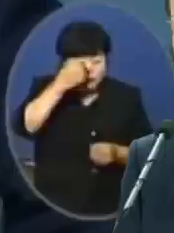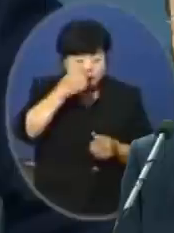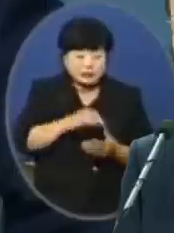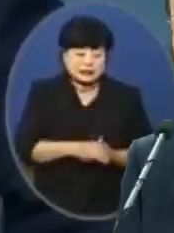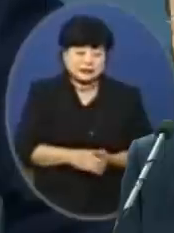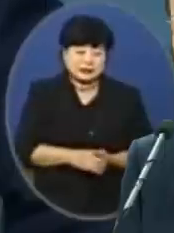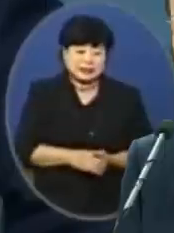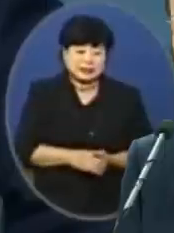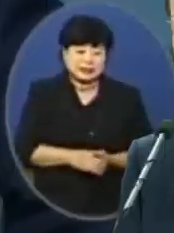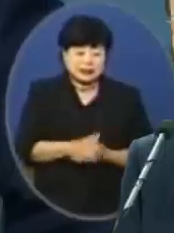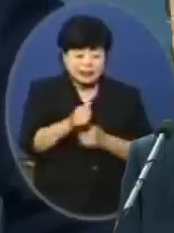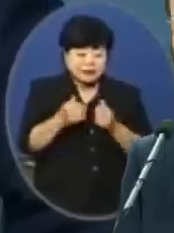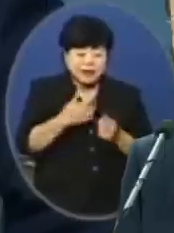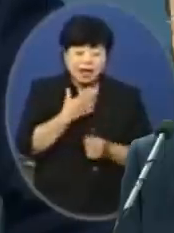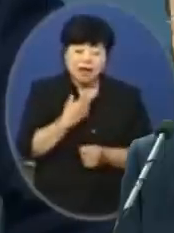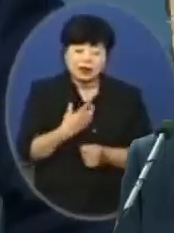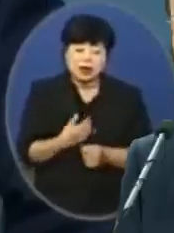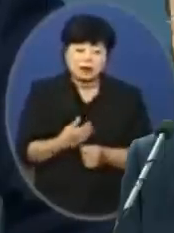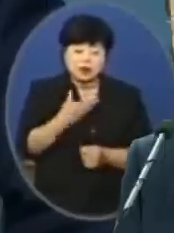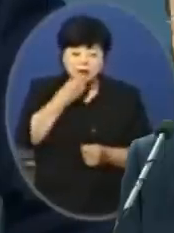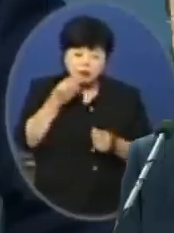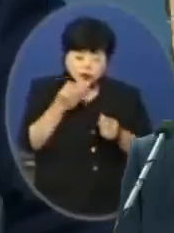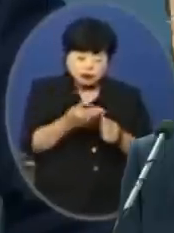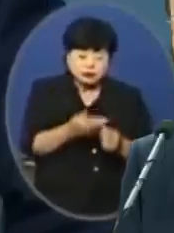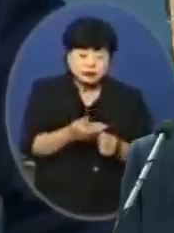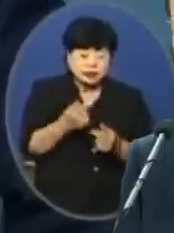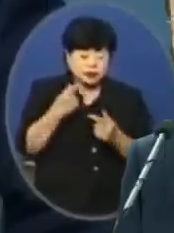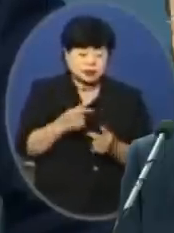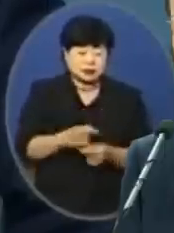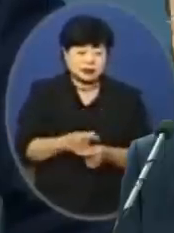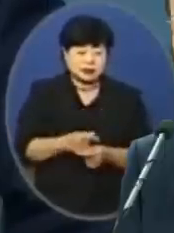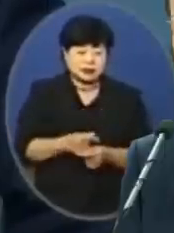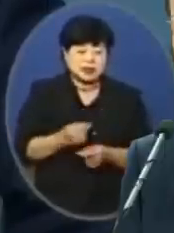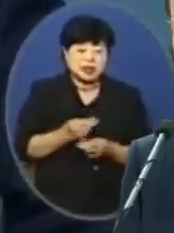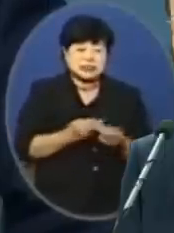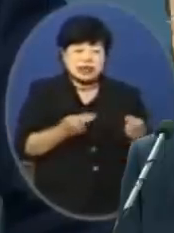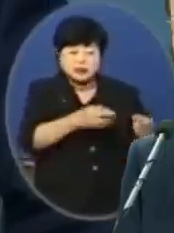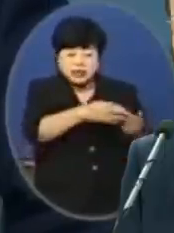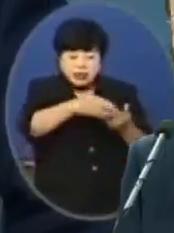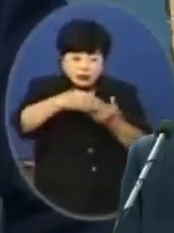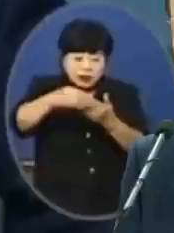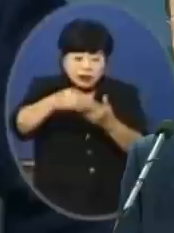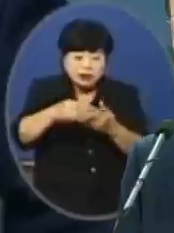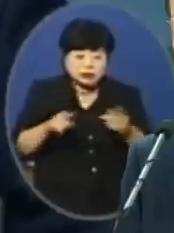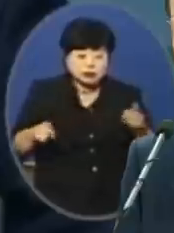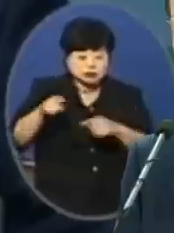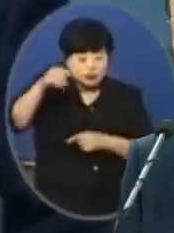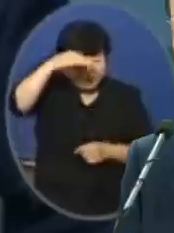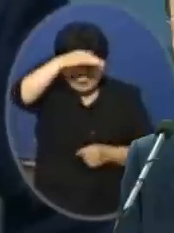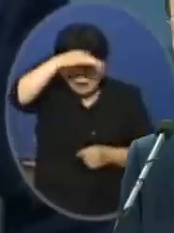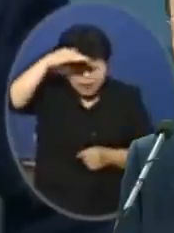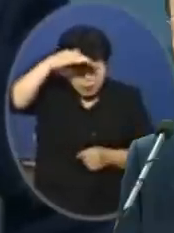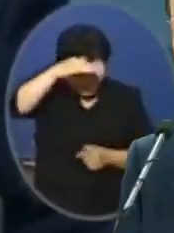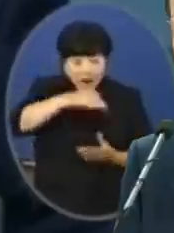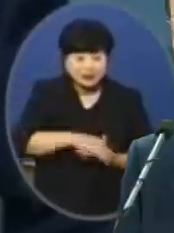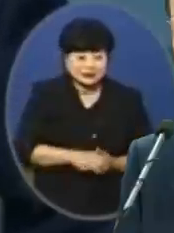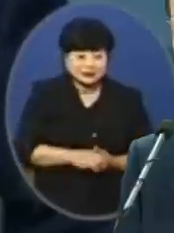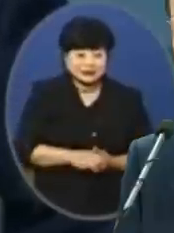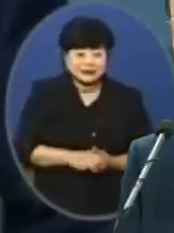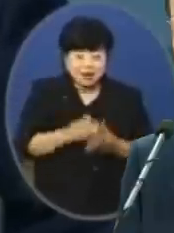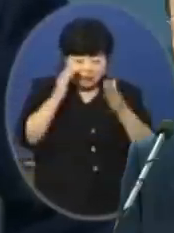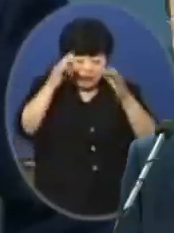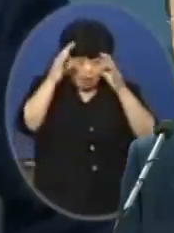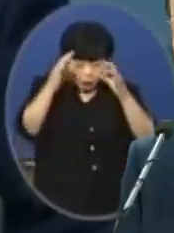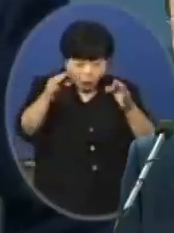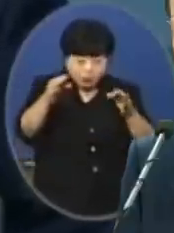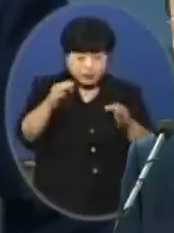것이 하나님께 아브라함에게 복을 주시려고 할 때 언제나 높은 산 위에 데리고 와서 동서남북을 바라보라.